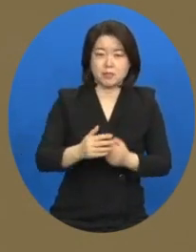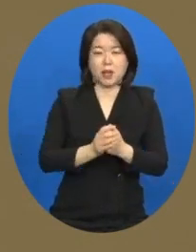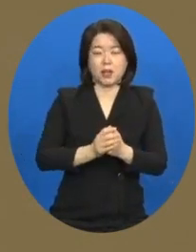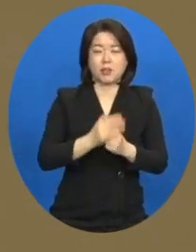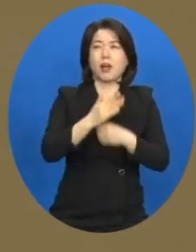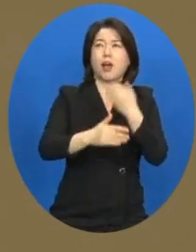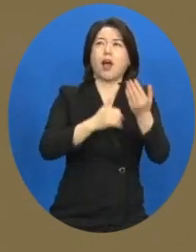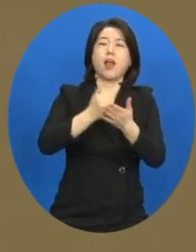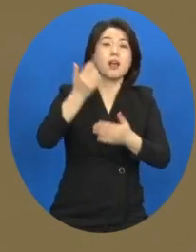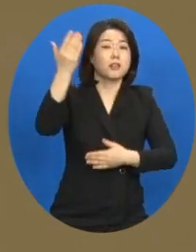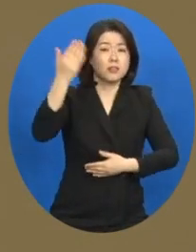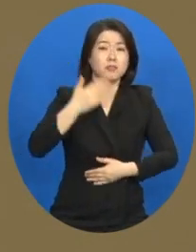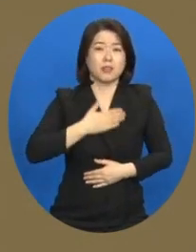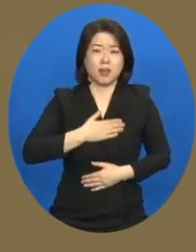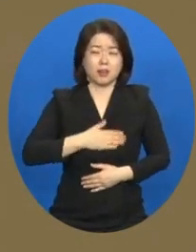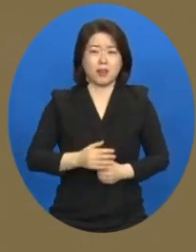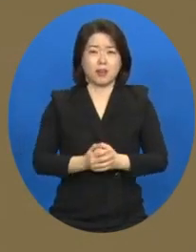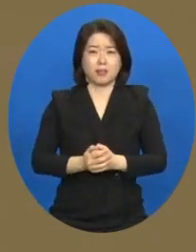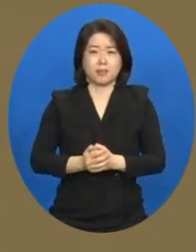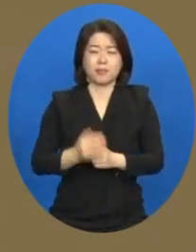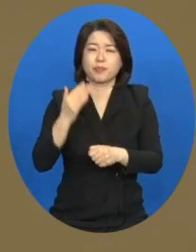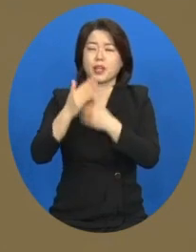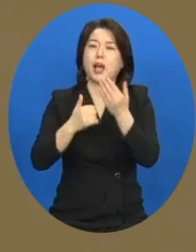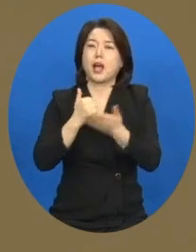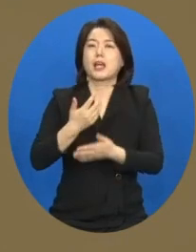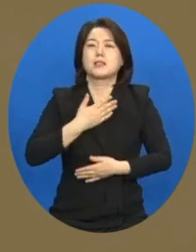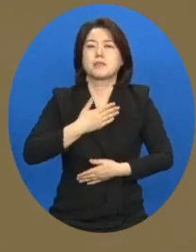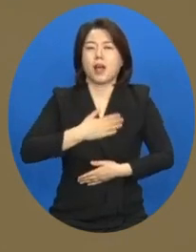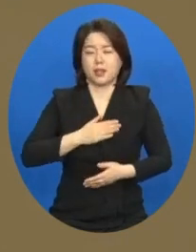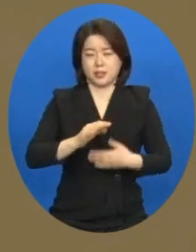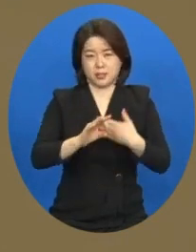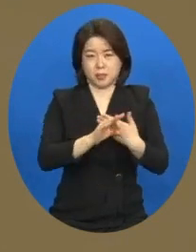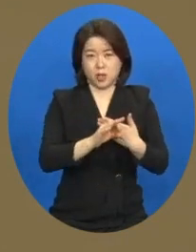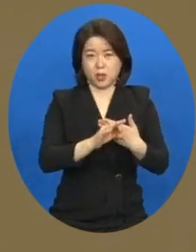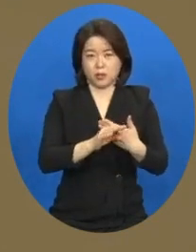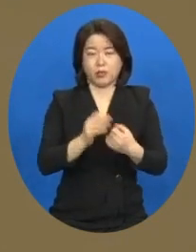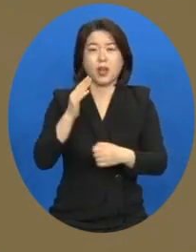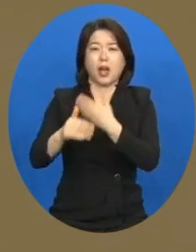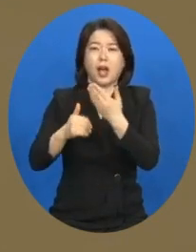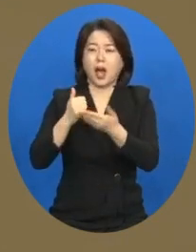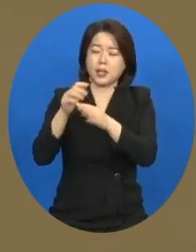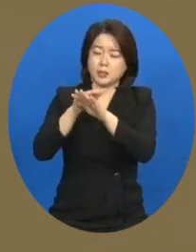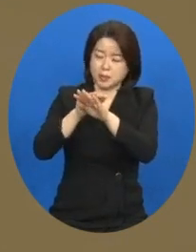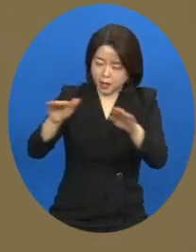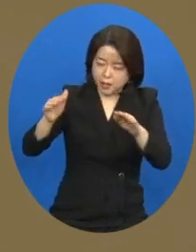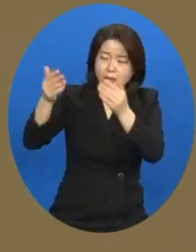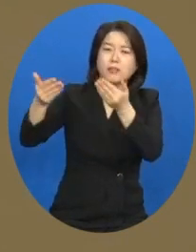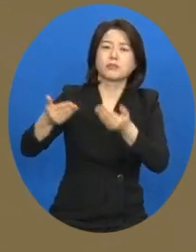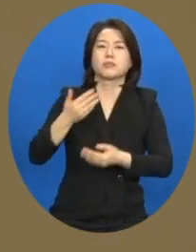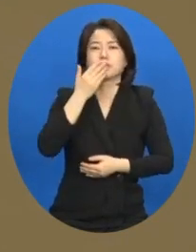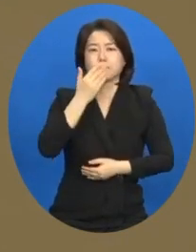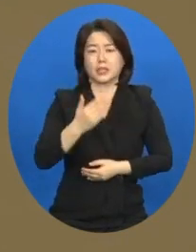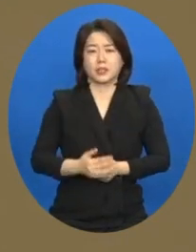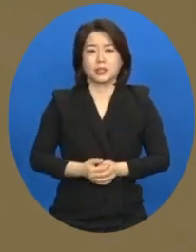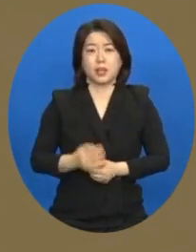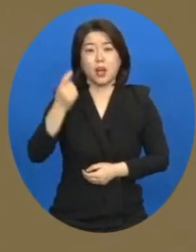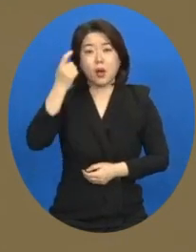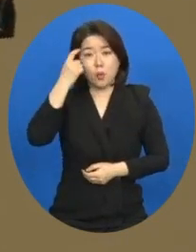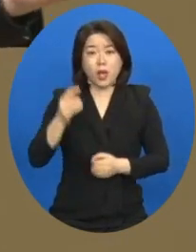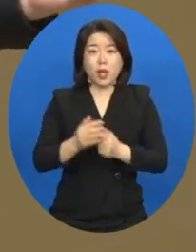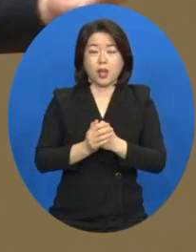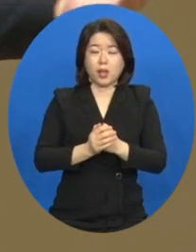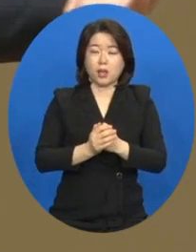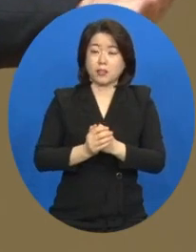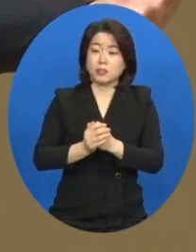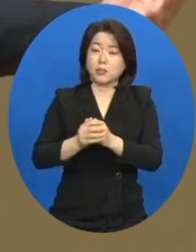하나님은 아시잖아요. 자, 하나님이 아시면 그러면 하나님이 해결해 주실 거예요. 왜? 그